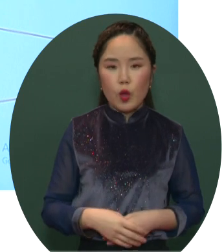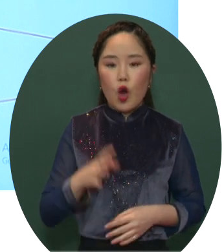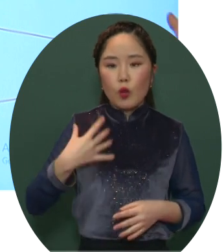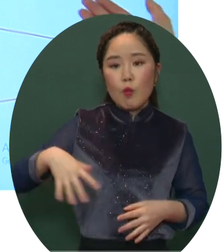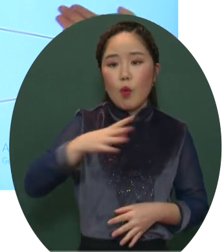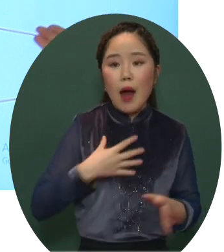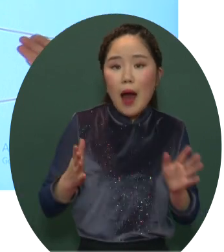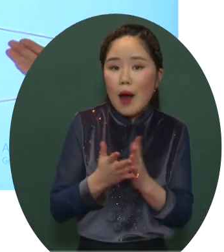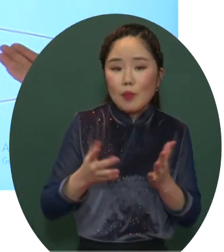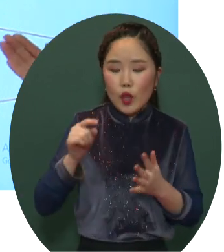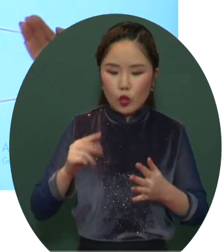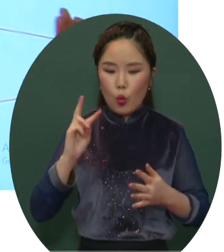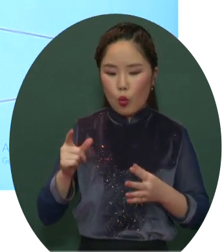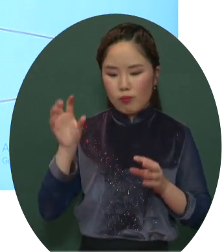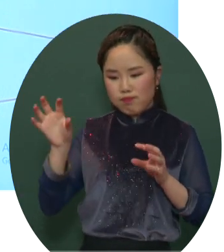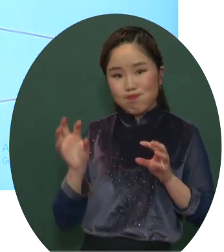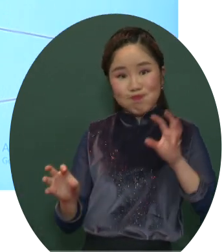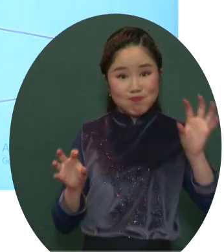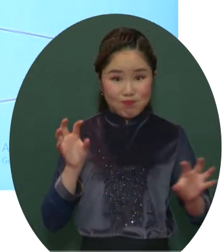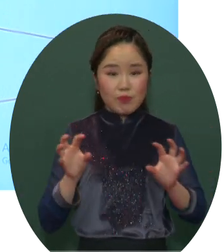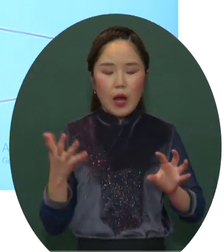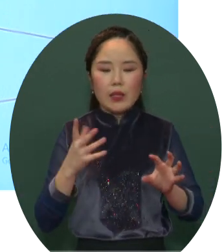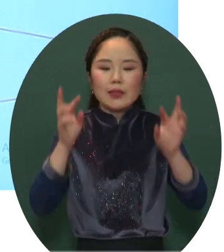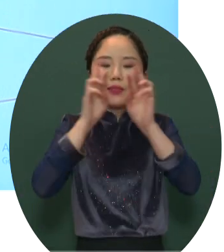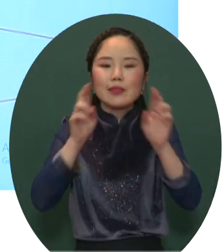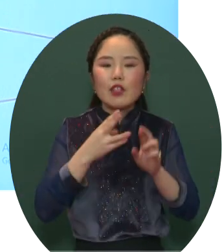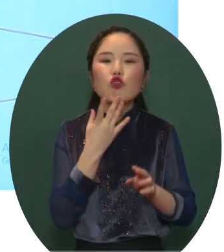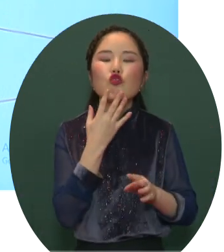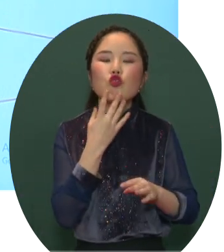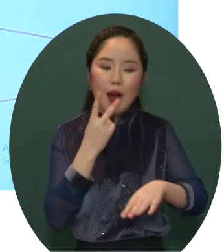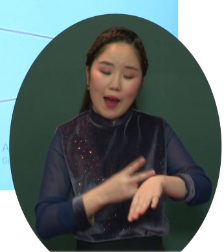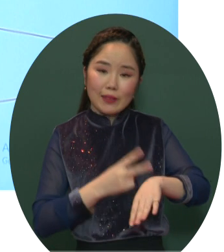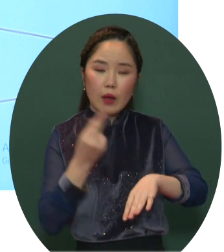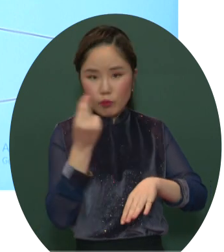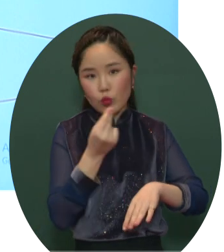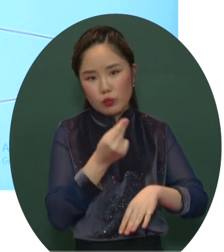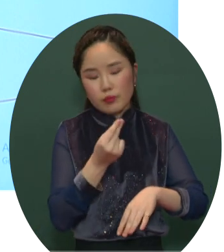Бүгдээрээ энэ доор байгаа үгүүдийг яалгаж бодцгаая.